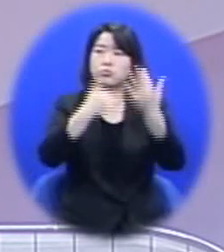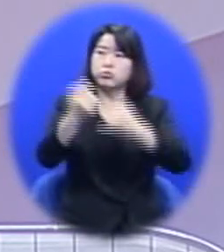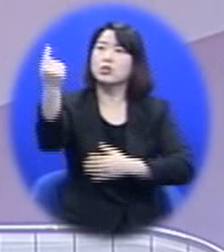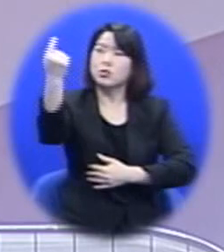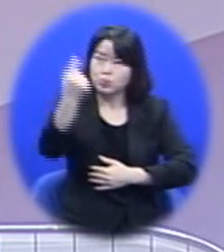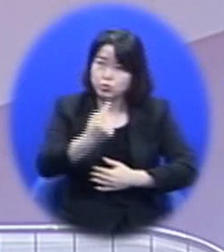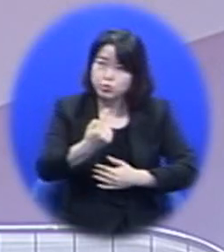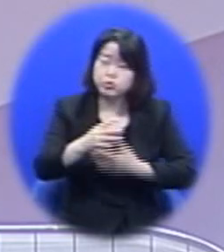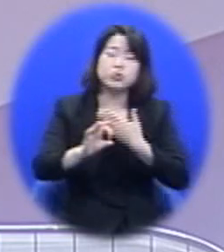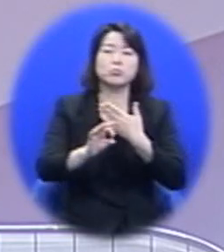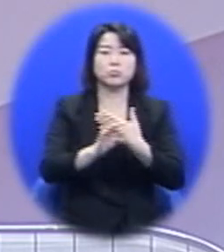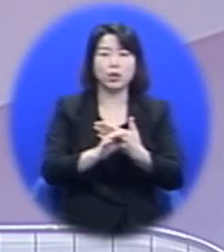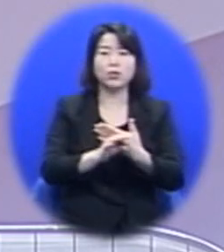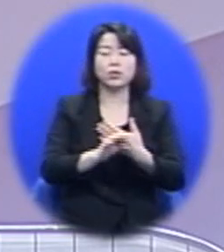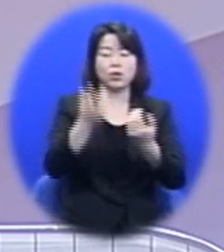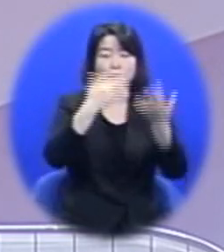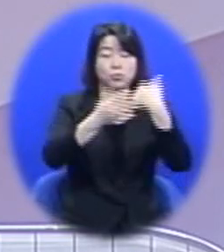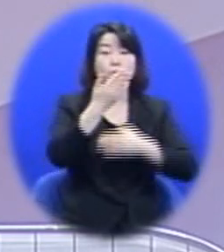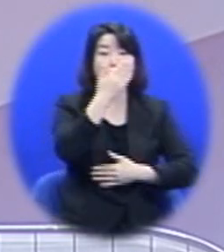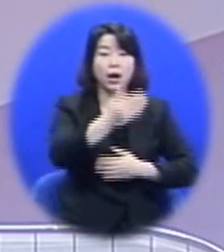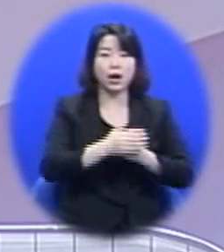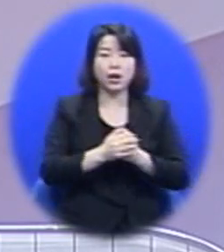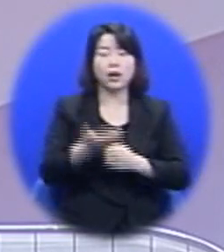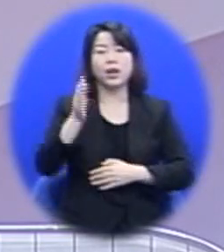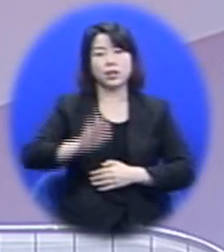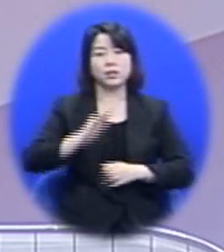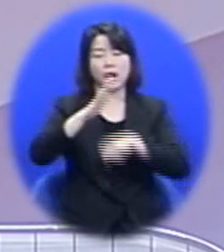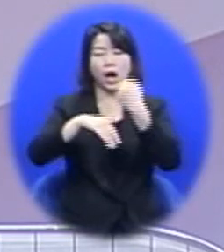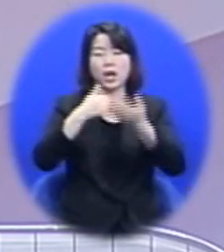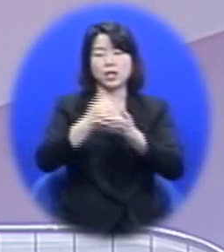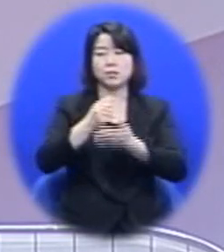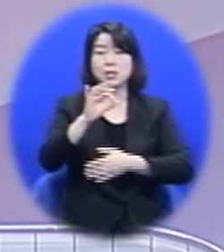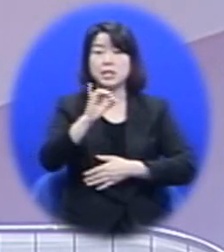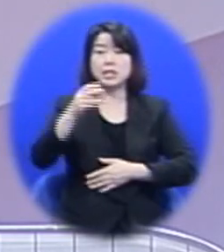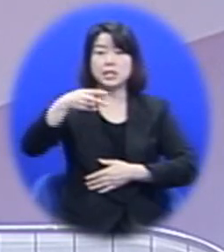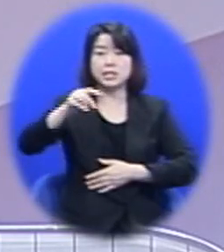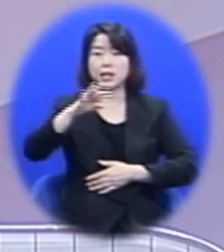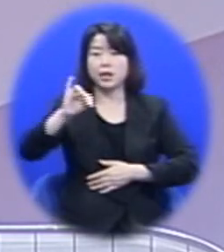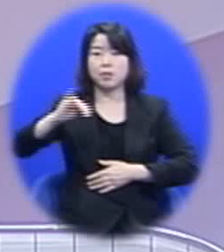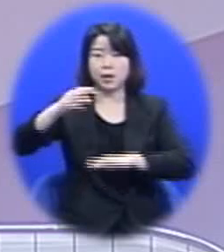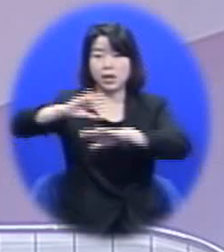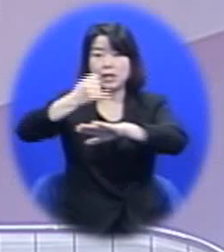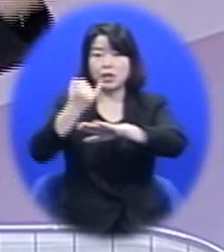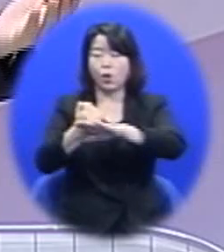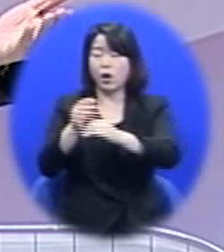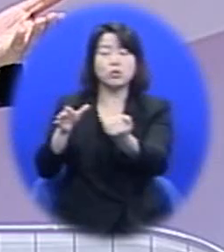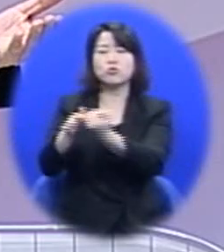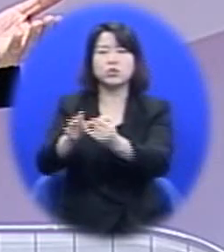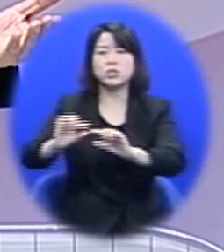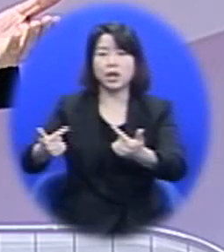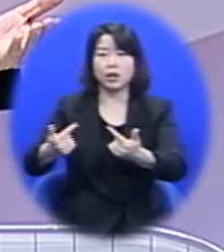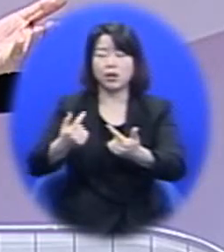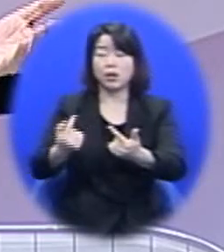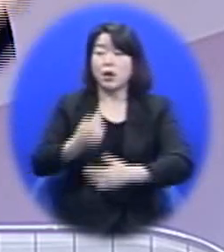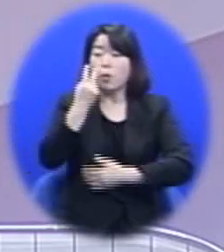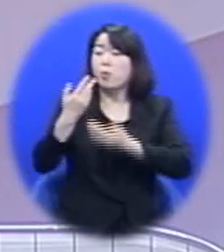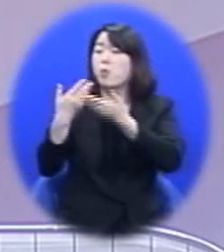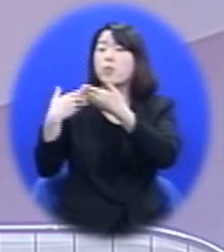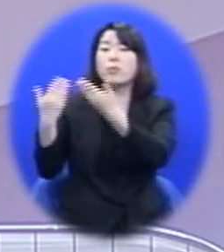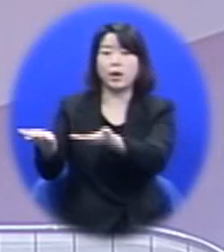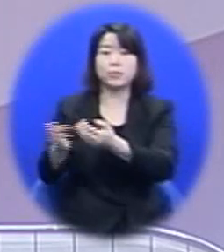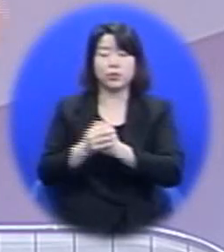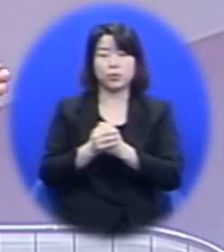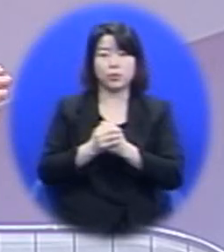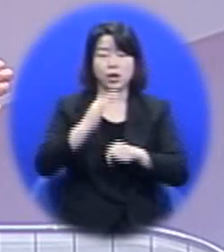불이 내린 거죠. 그런데 하나님이 이세벨을 죽이지 않는 거예요. 그냥 살려두시는 거예요.